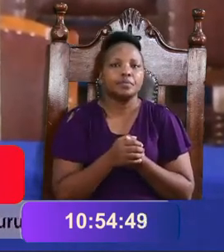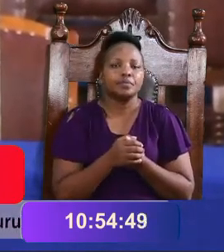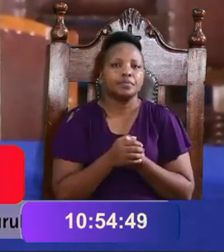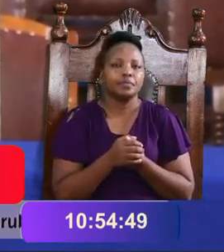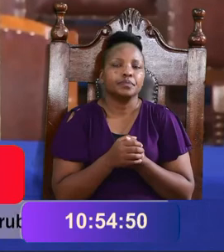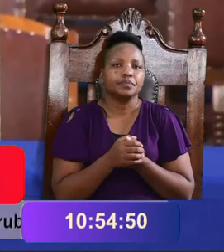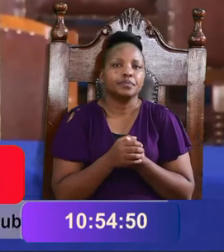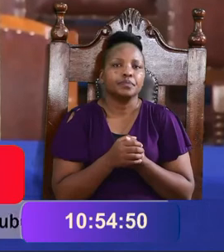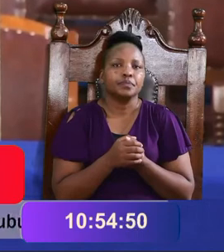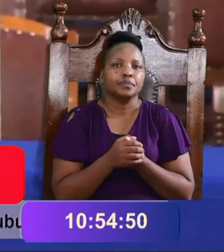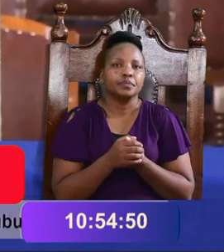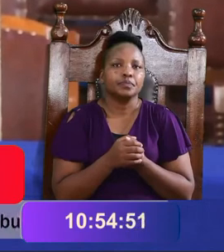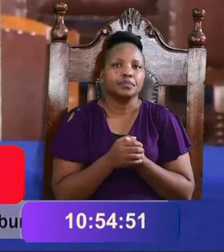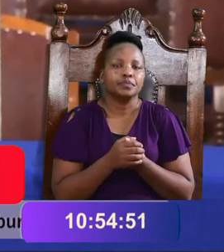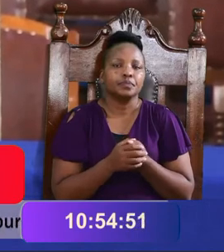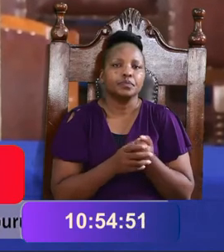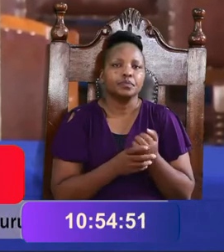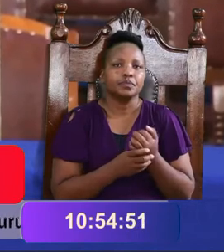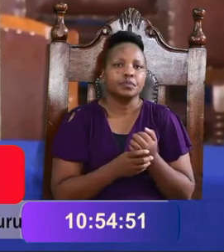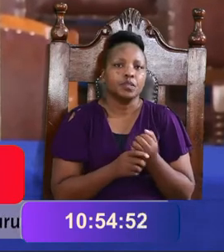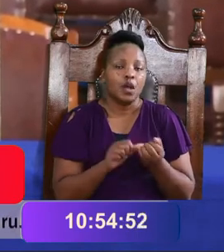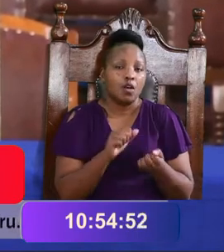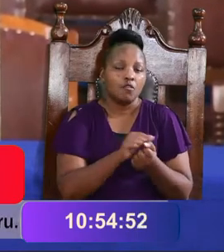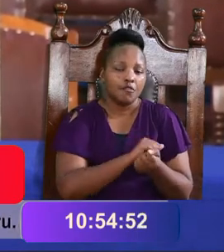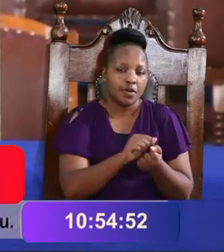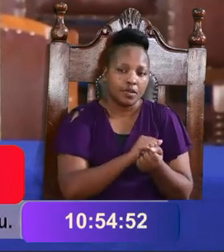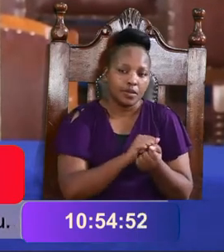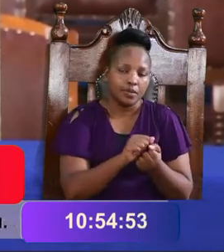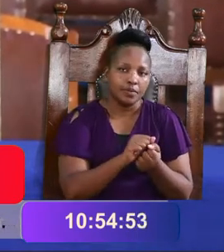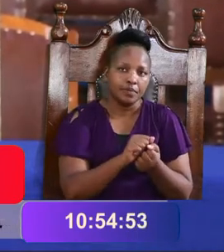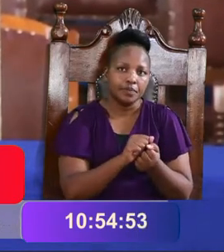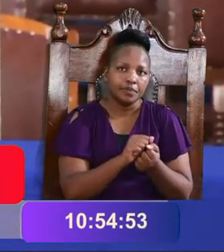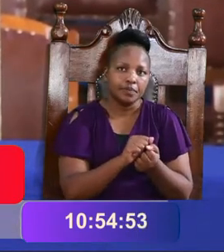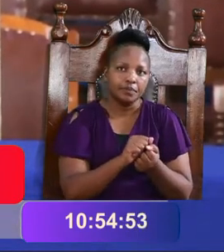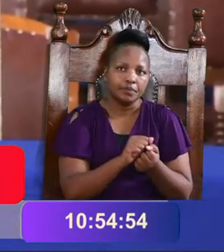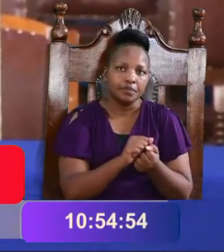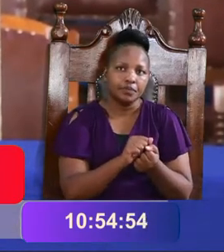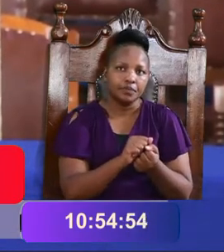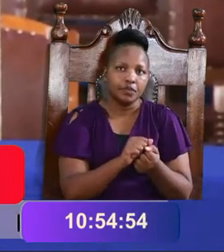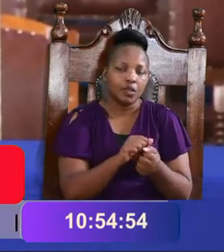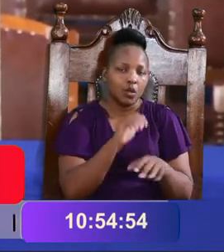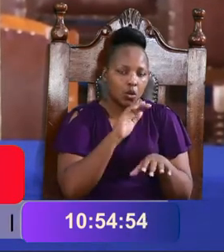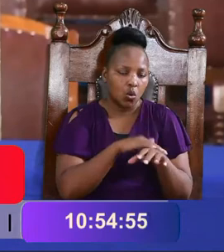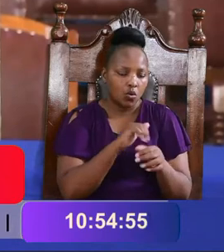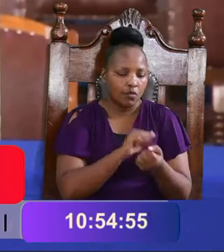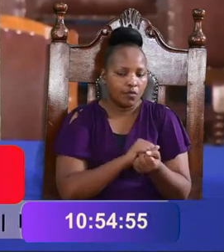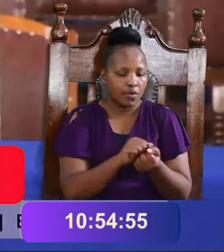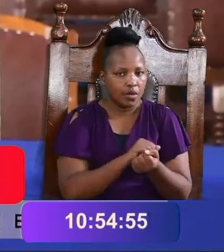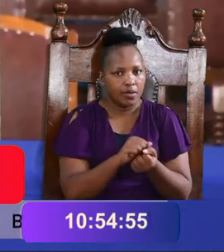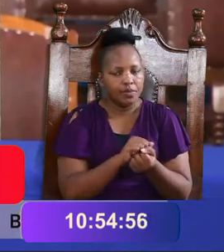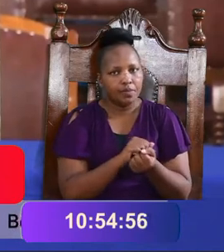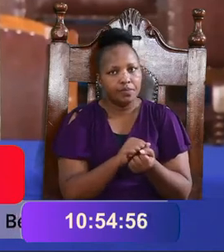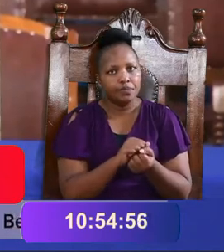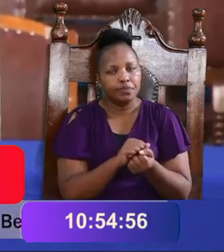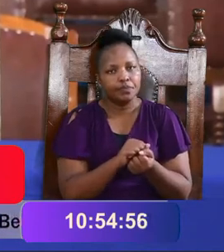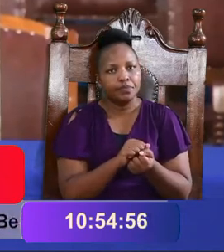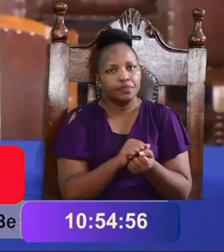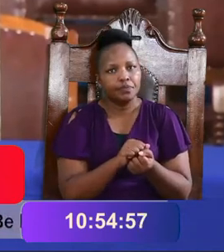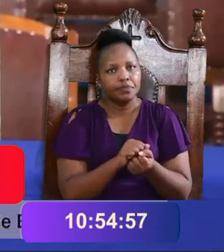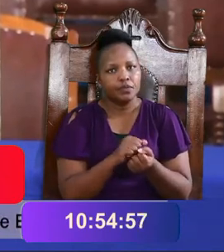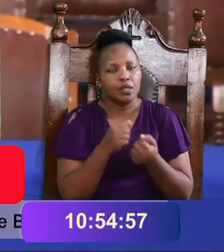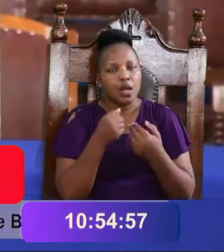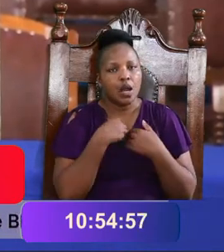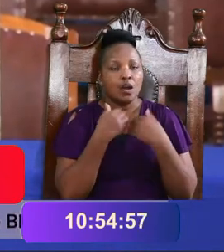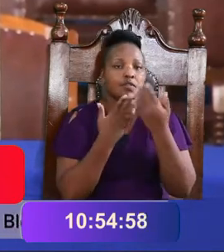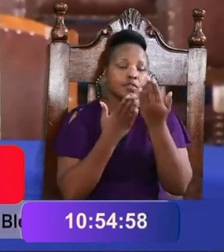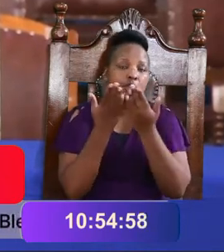Holy Communion. Friday ni Good Friday. Na tutakuwa na ibada